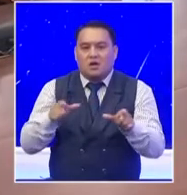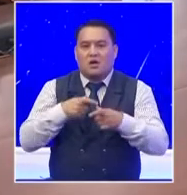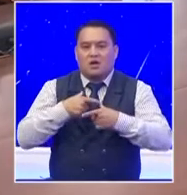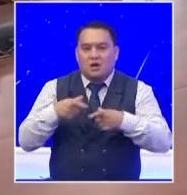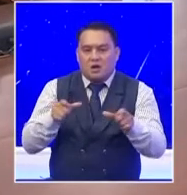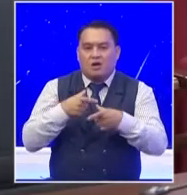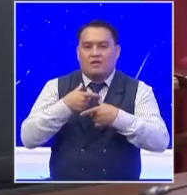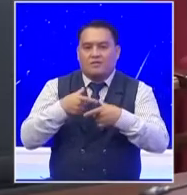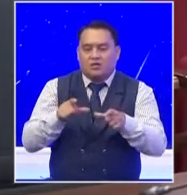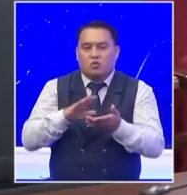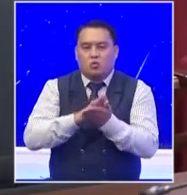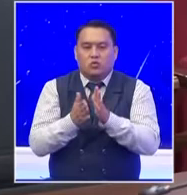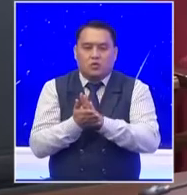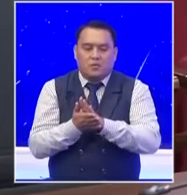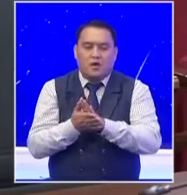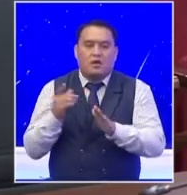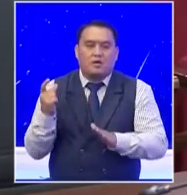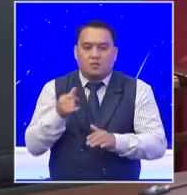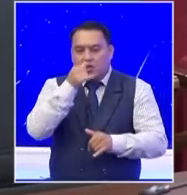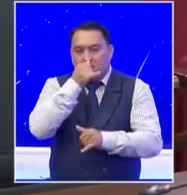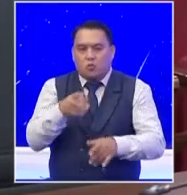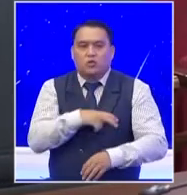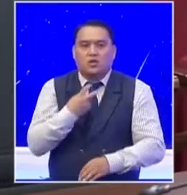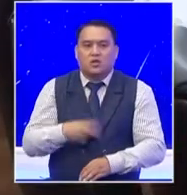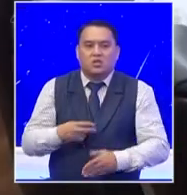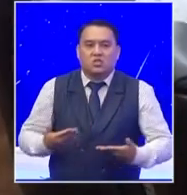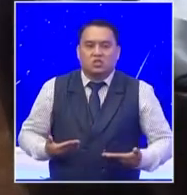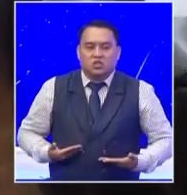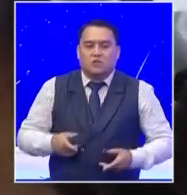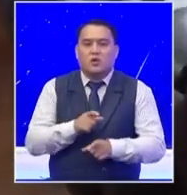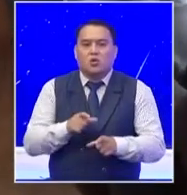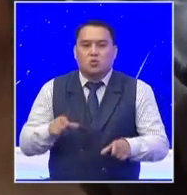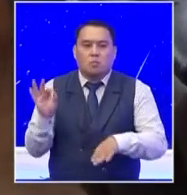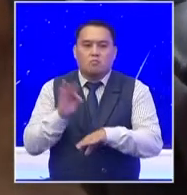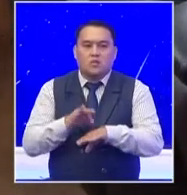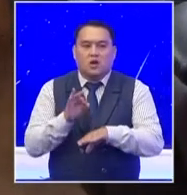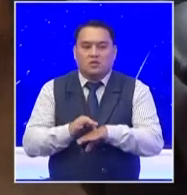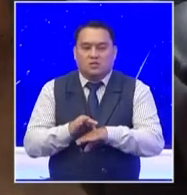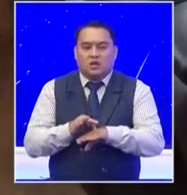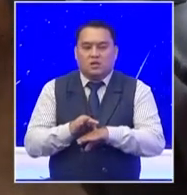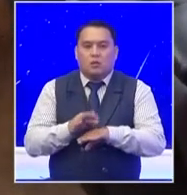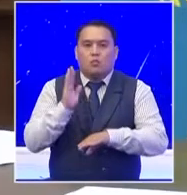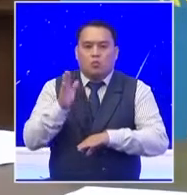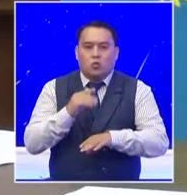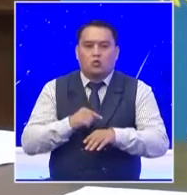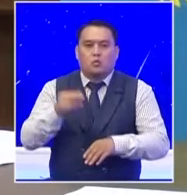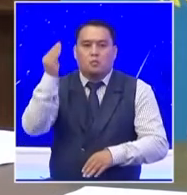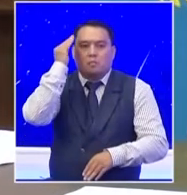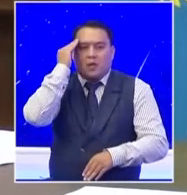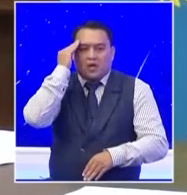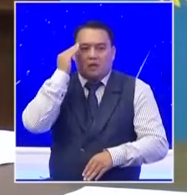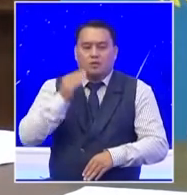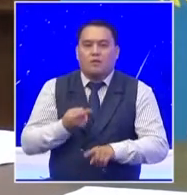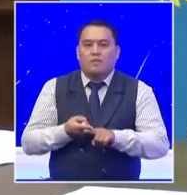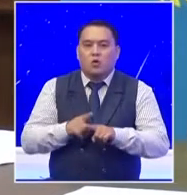учетом эпидемиологической обстановки. Мы не можем рисковать жизнями людей. Как только болезнь начнет отступать, будут предприняты меры по